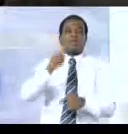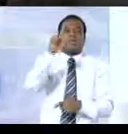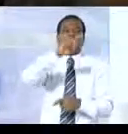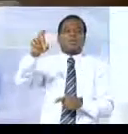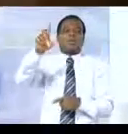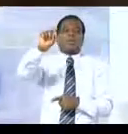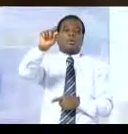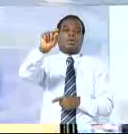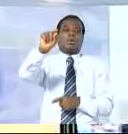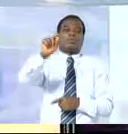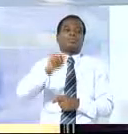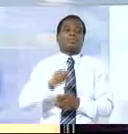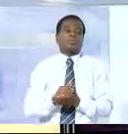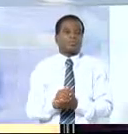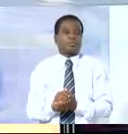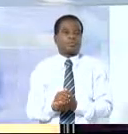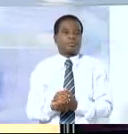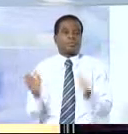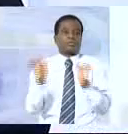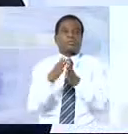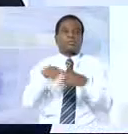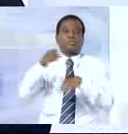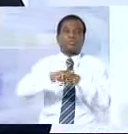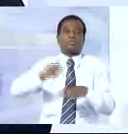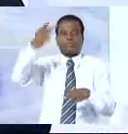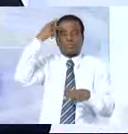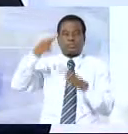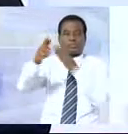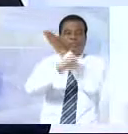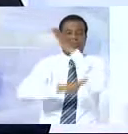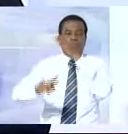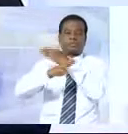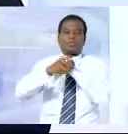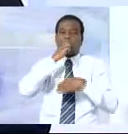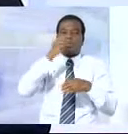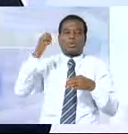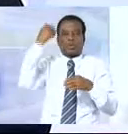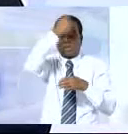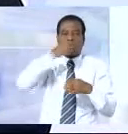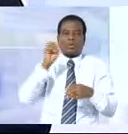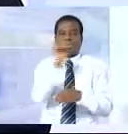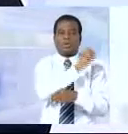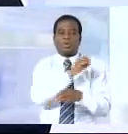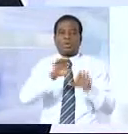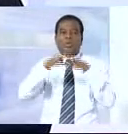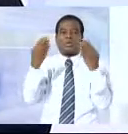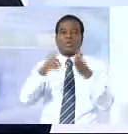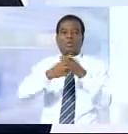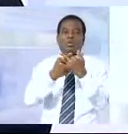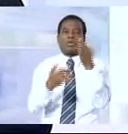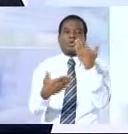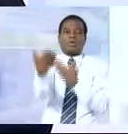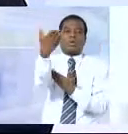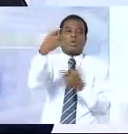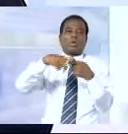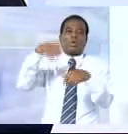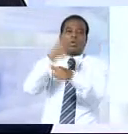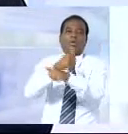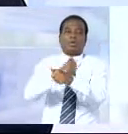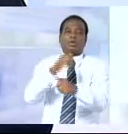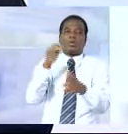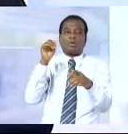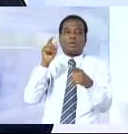120. Un atelier sur la politique régionale de l'eau en Afrique de l'Ouest s'est ouvert ce matin à Abidjan.